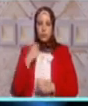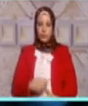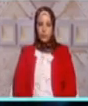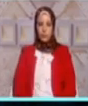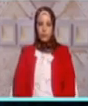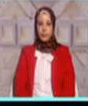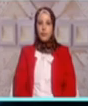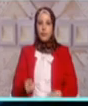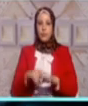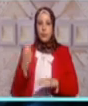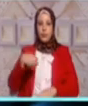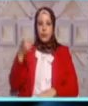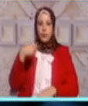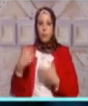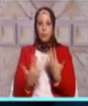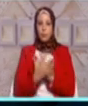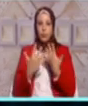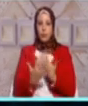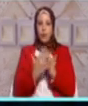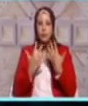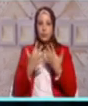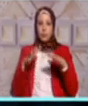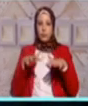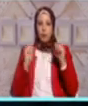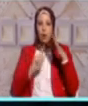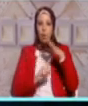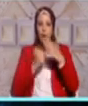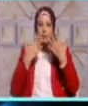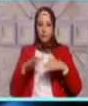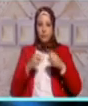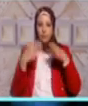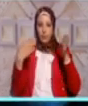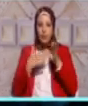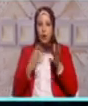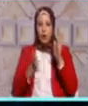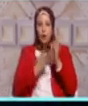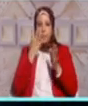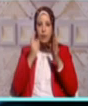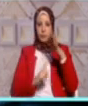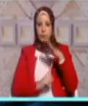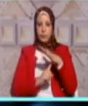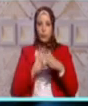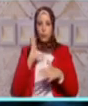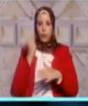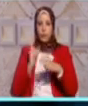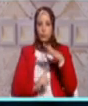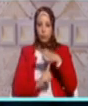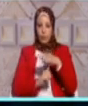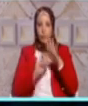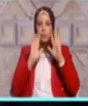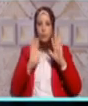بالإضافة لمشروعات التخرج عندنا لمعظم الكليات بيبقى أساسي فيها